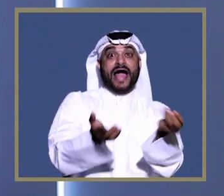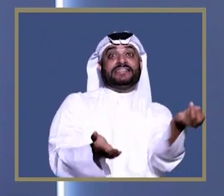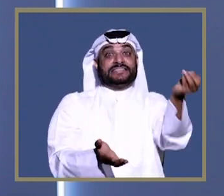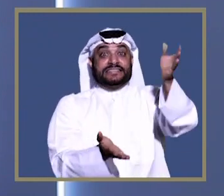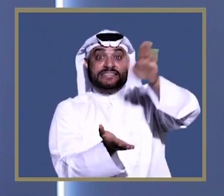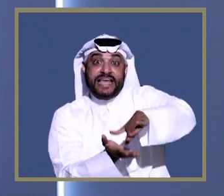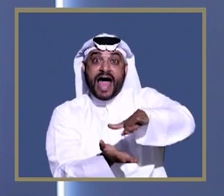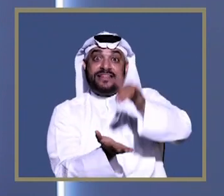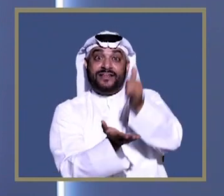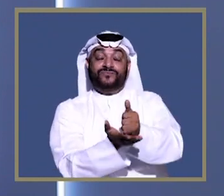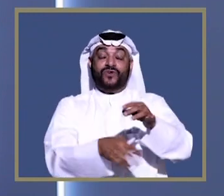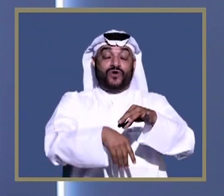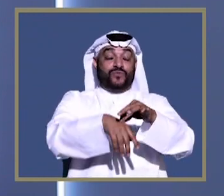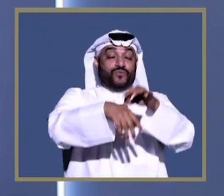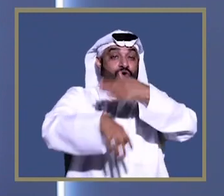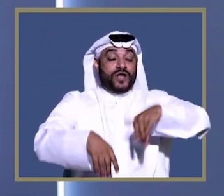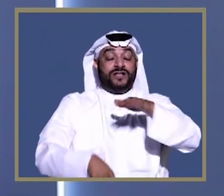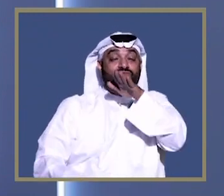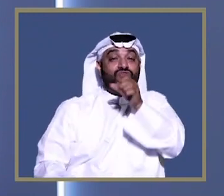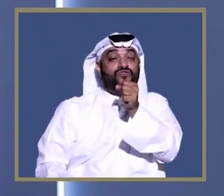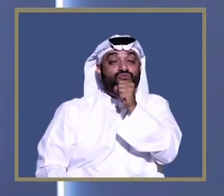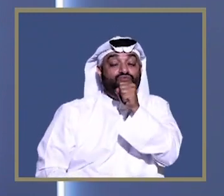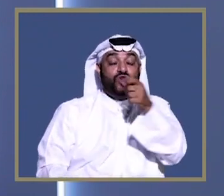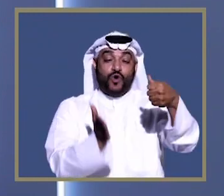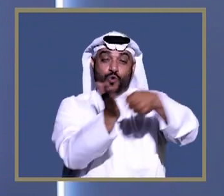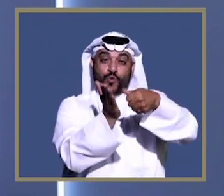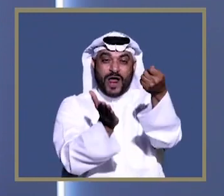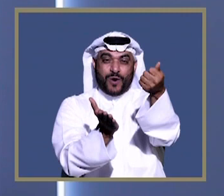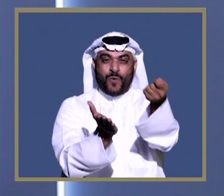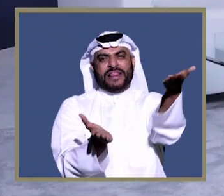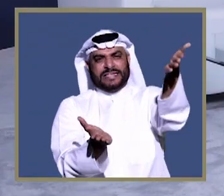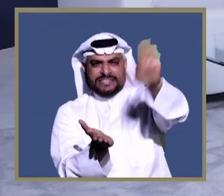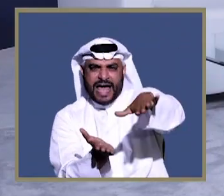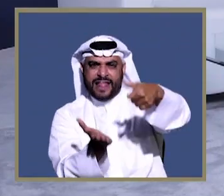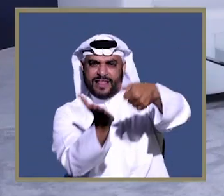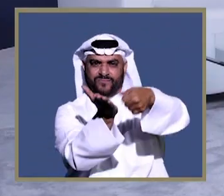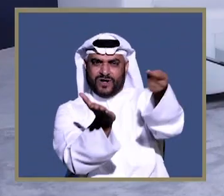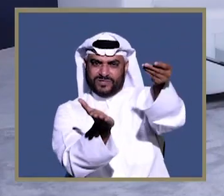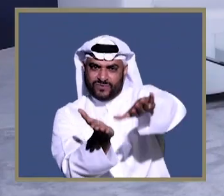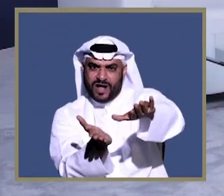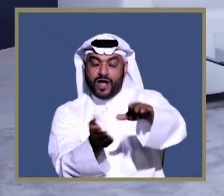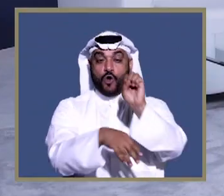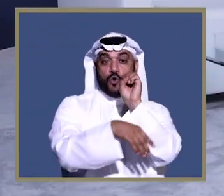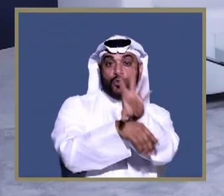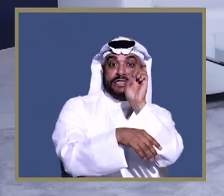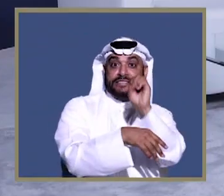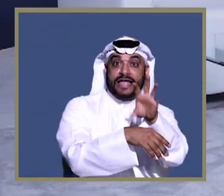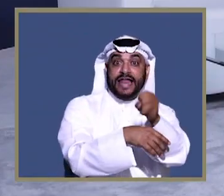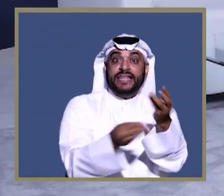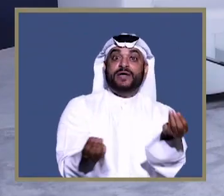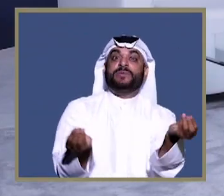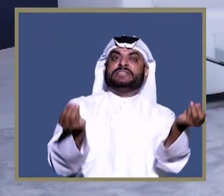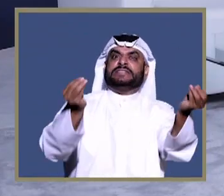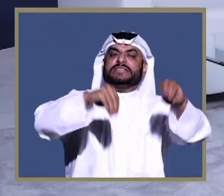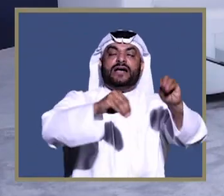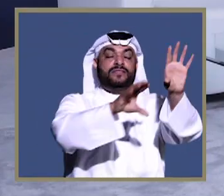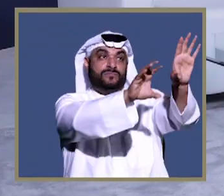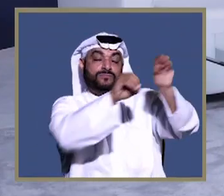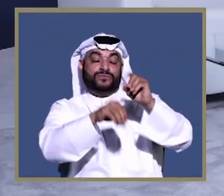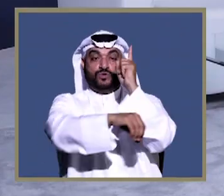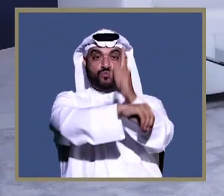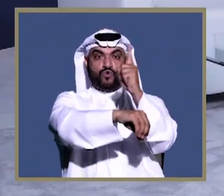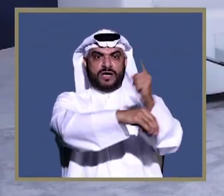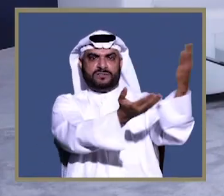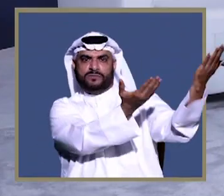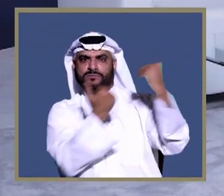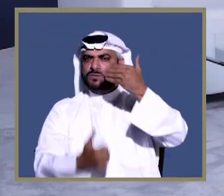المتقاعدين وزيادة الرواتب بسبب ارتفاع الأسعار، وتطوير التعليم باستقطاب مدرسين